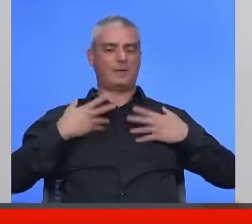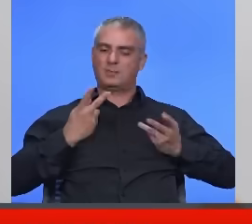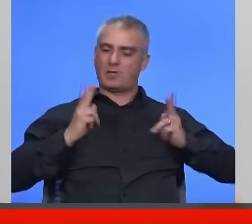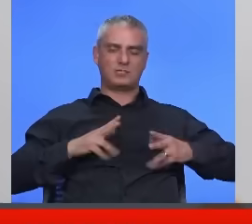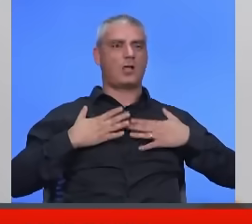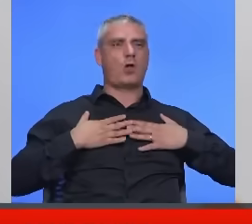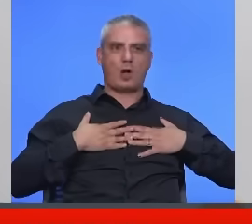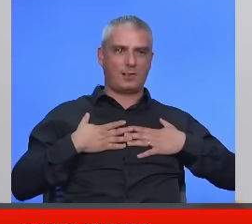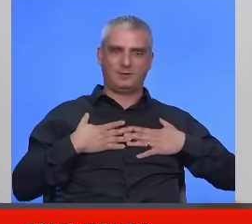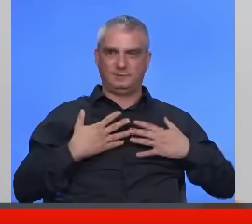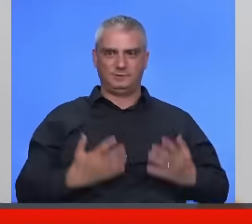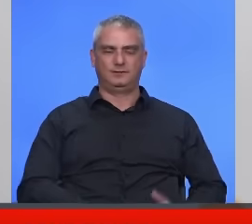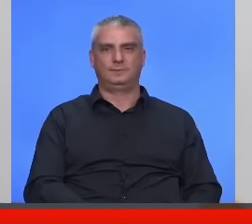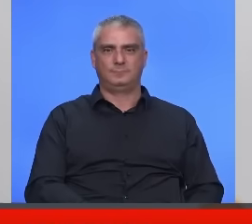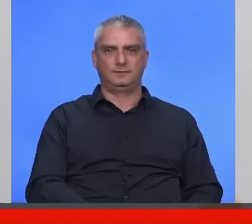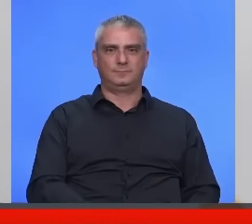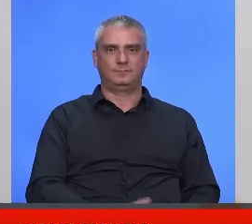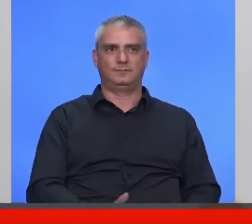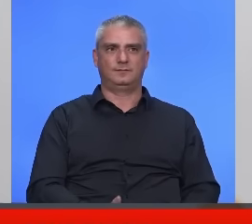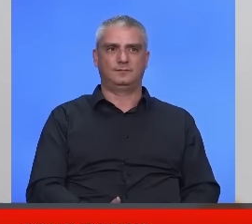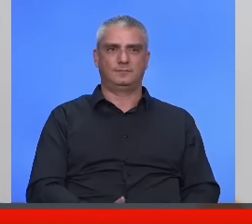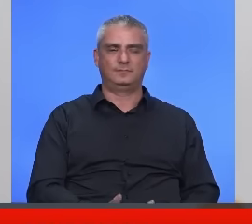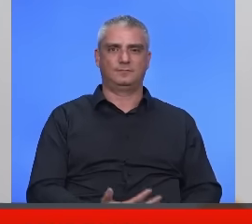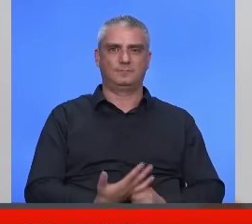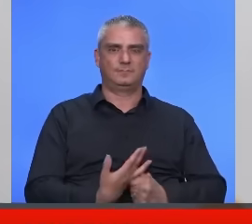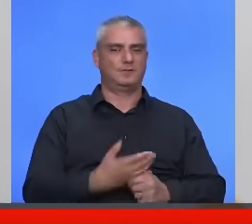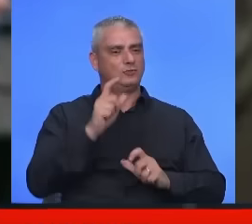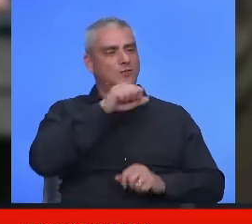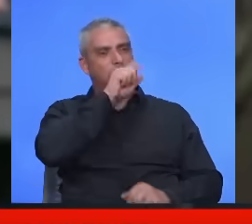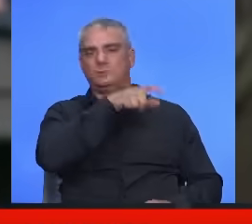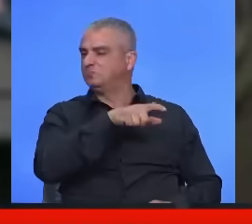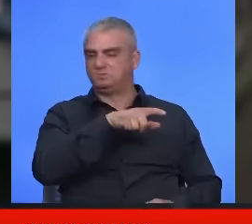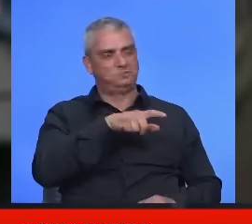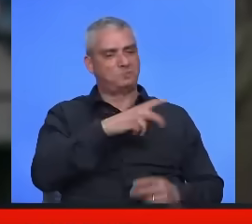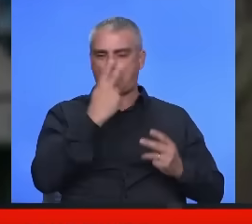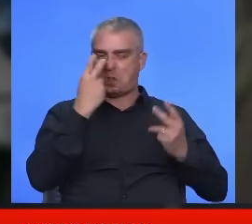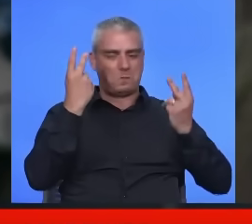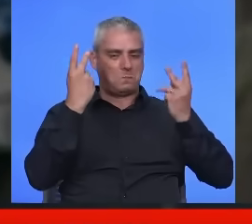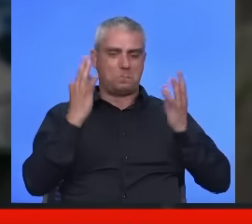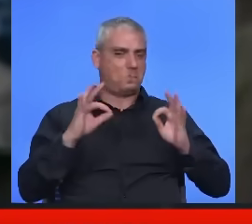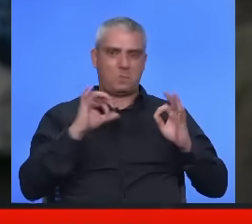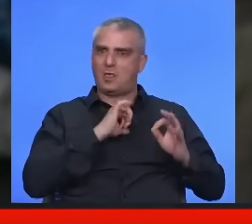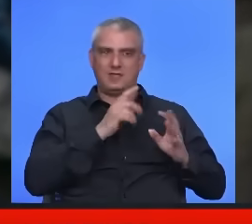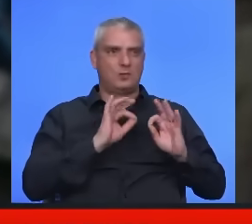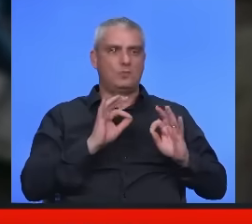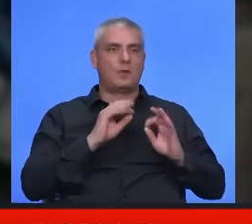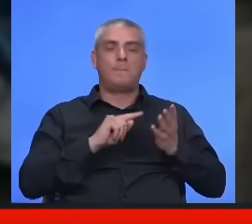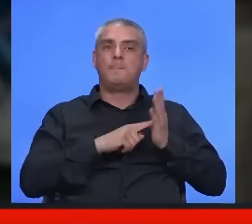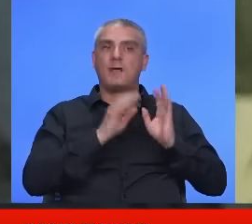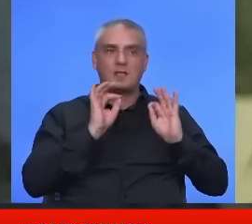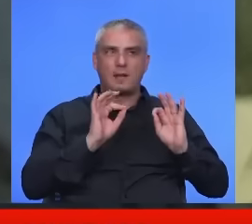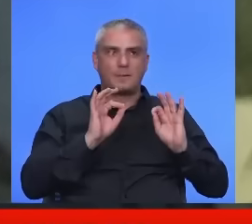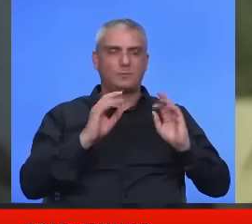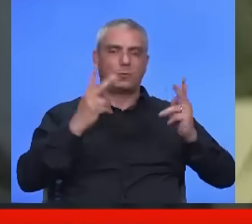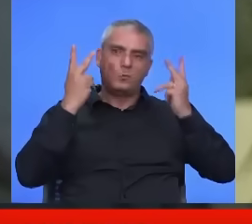המעמד שלו, את היכולת שלו, את ההרצה של אנשים כלפיו. הוא לא ראה בזה שום עניין. המטרה של